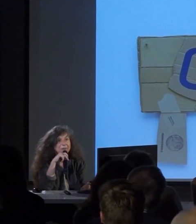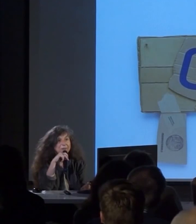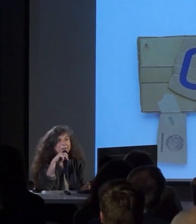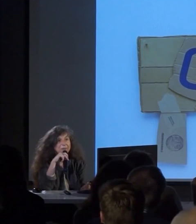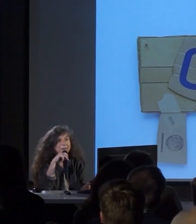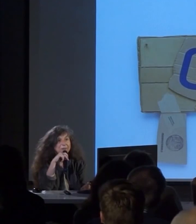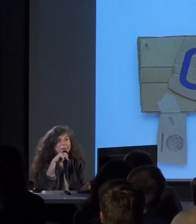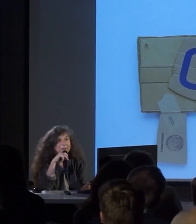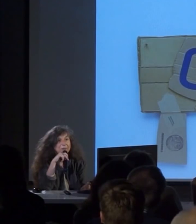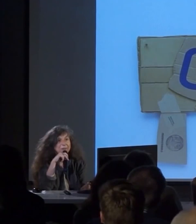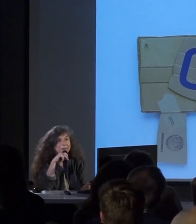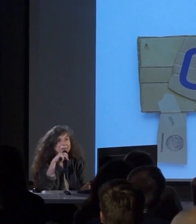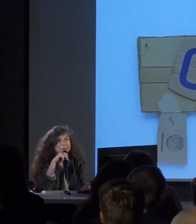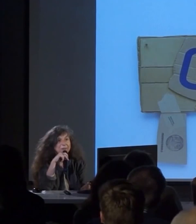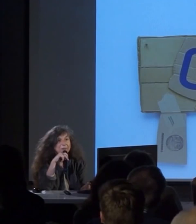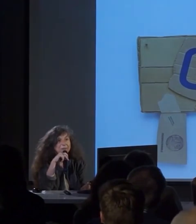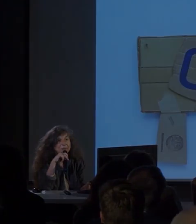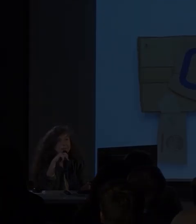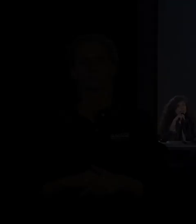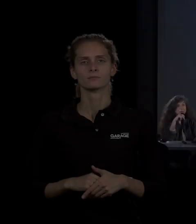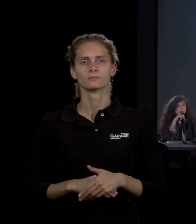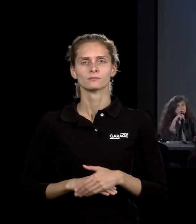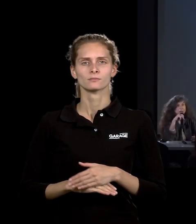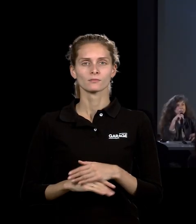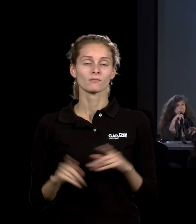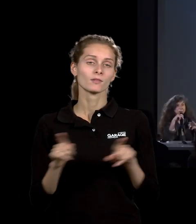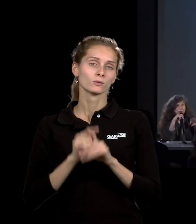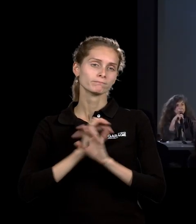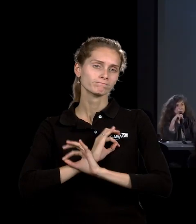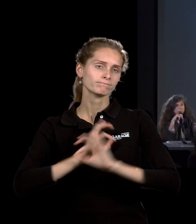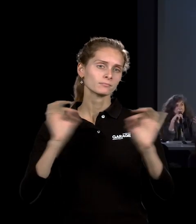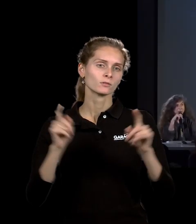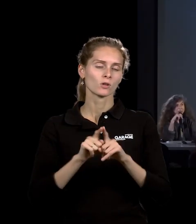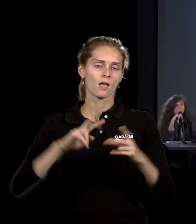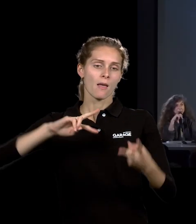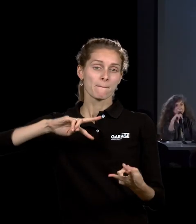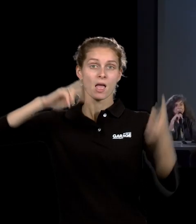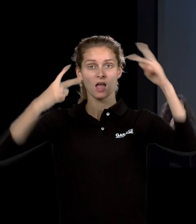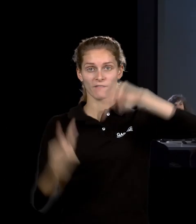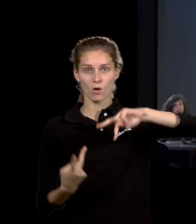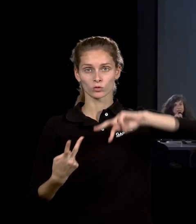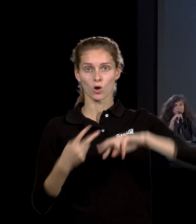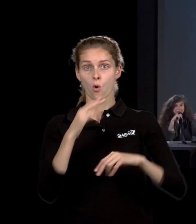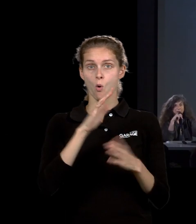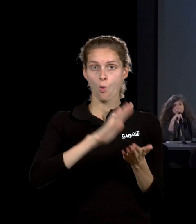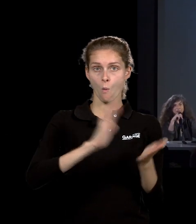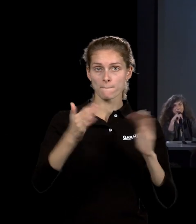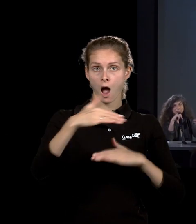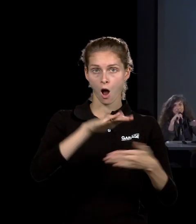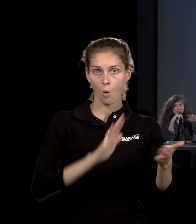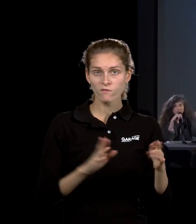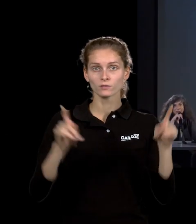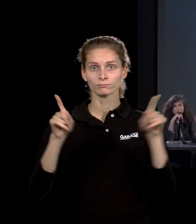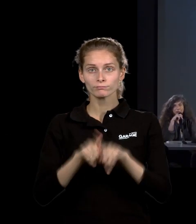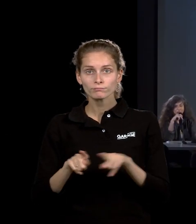прямоугольников и черная стрелка, указывающая влево. С такой замечательным тоже перевертышем, то, что оказывается упаковкой, оказывается предметом.